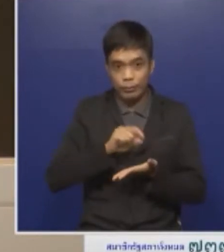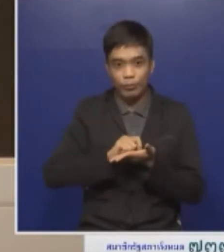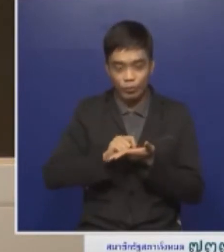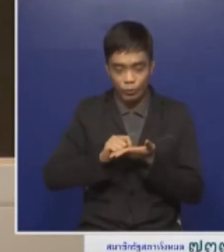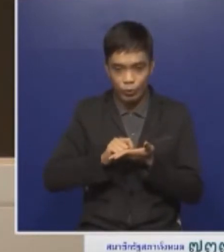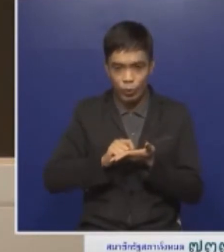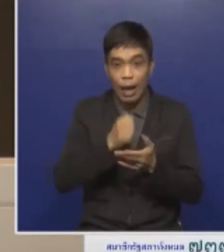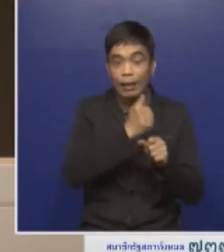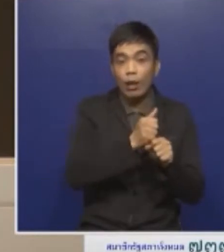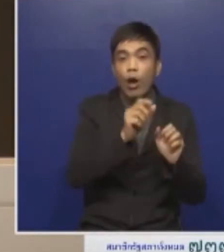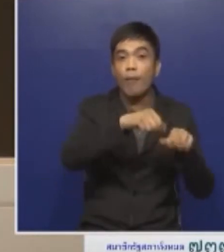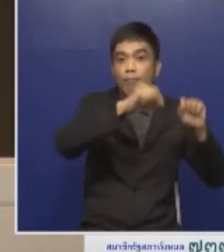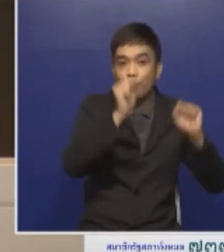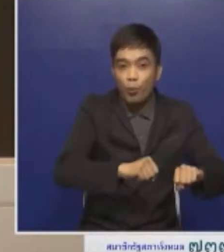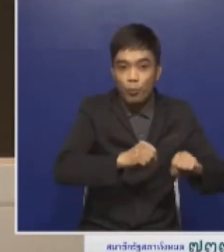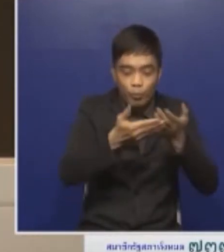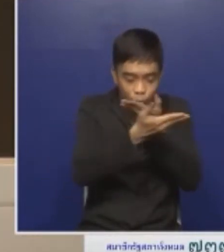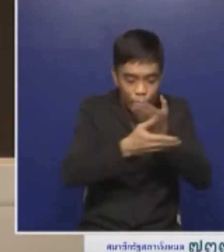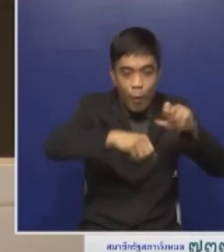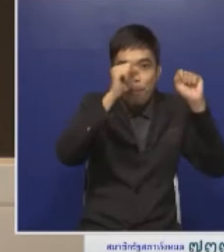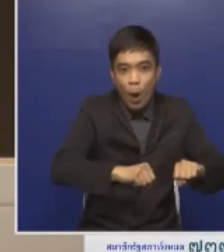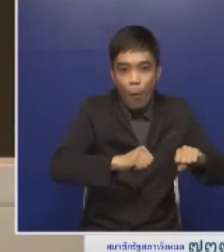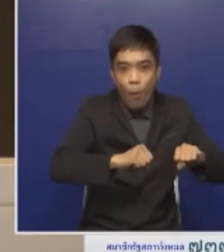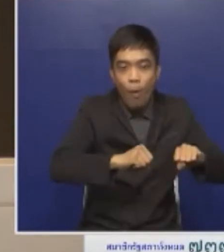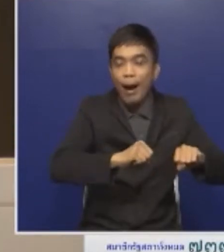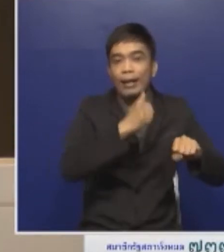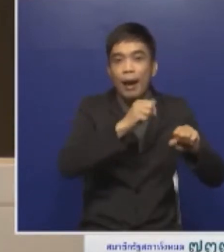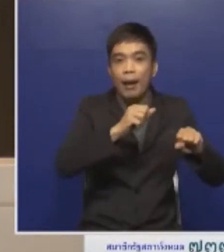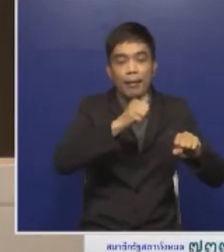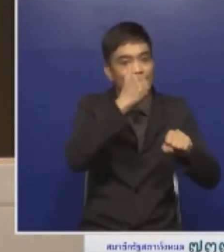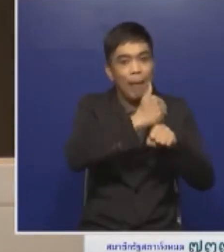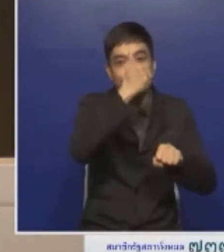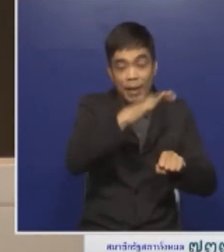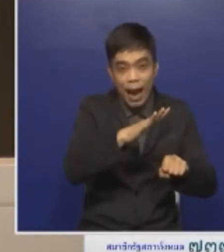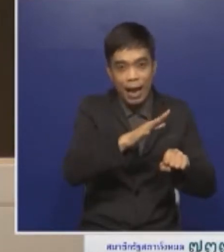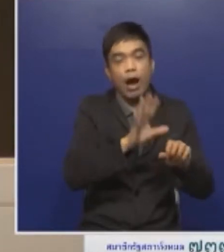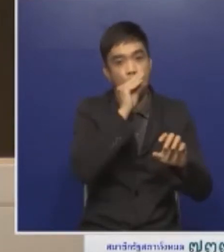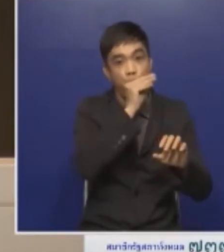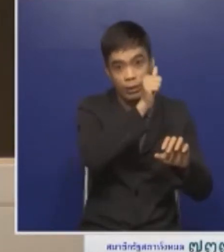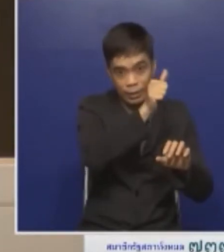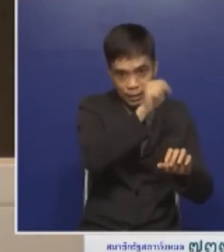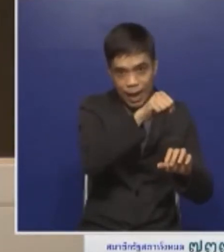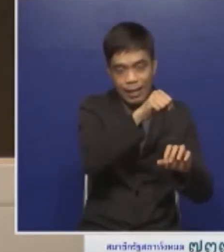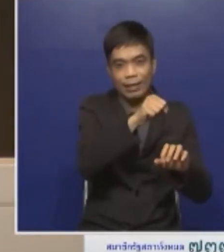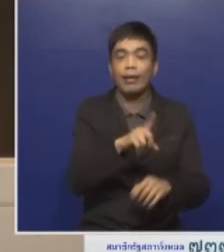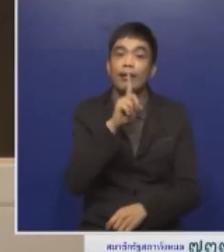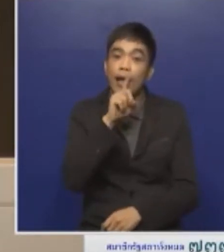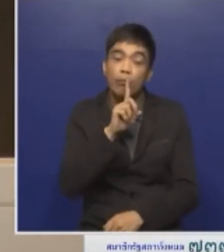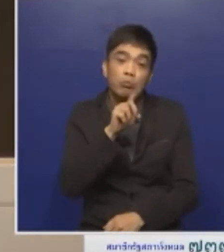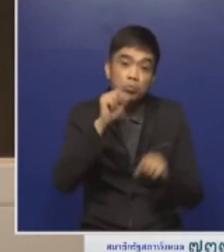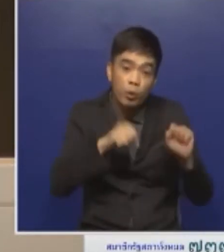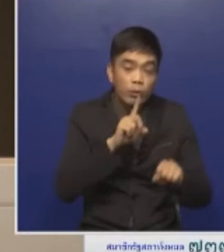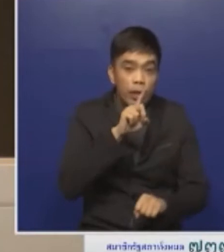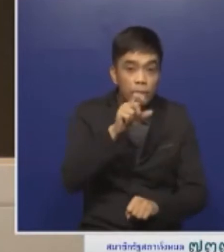อมพร้อมพร้อม